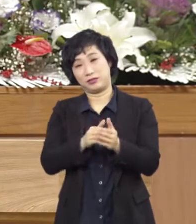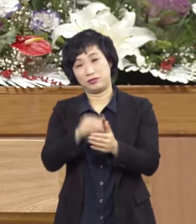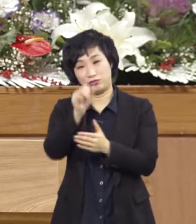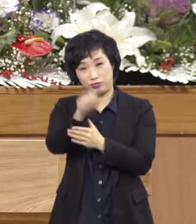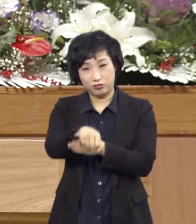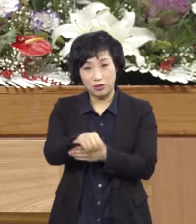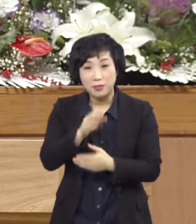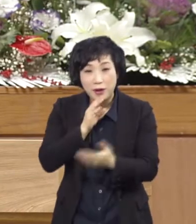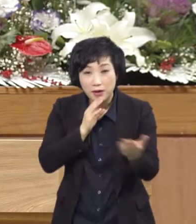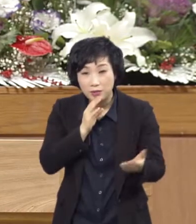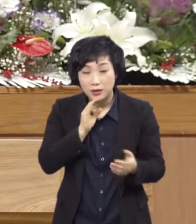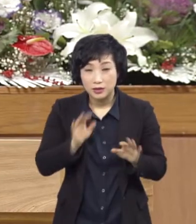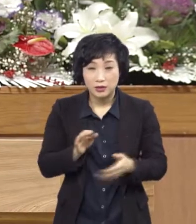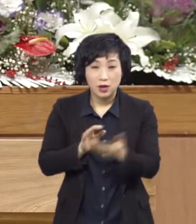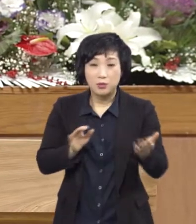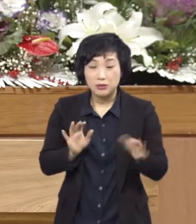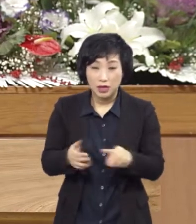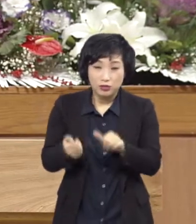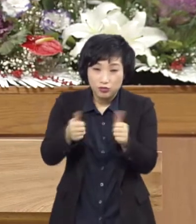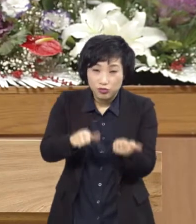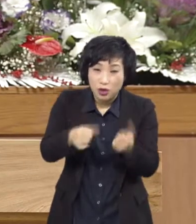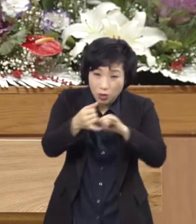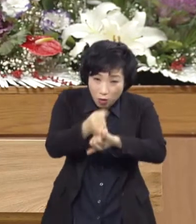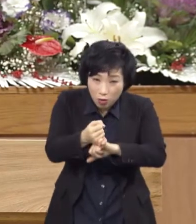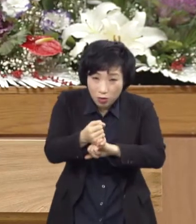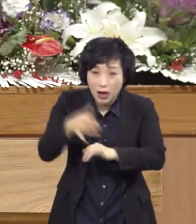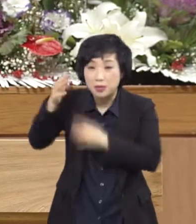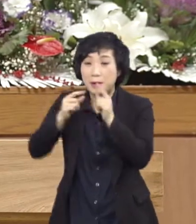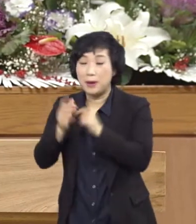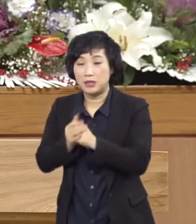정령 죽으리라는 말씀을 이루시는 순간에